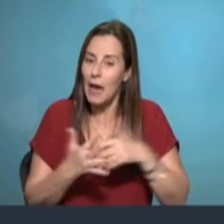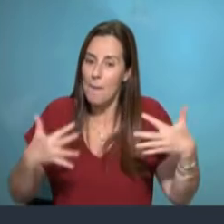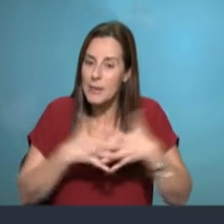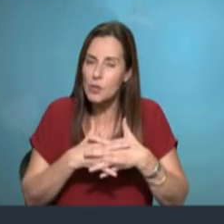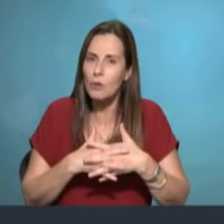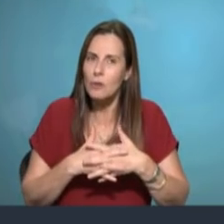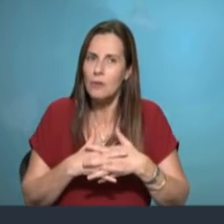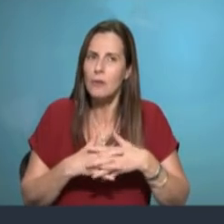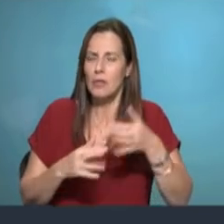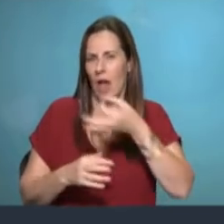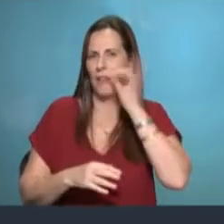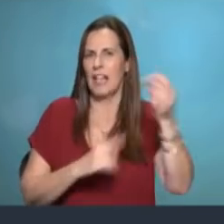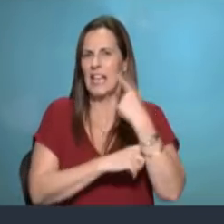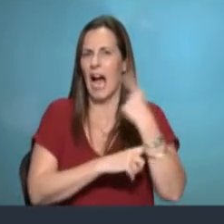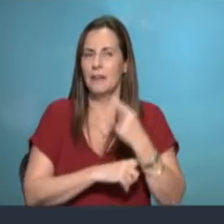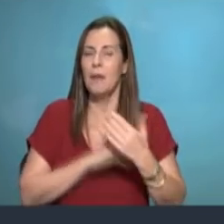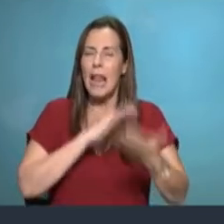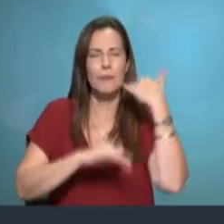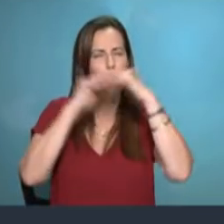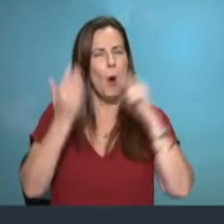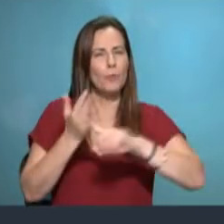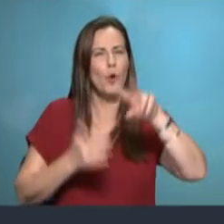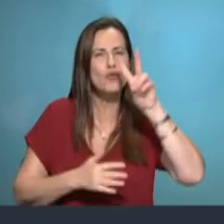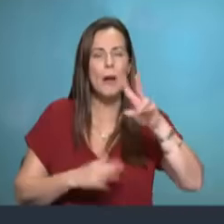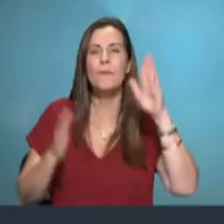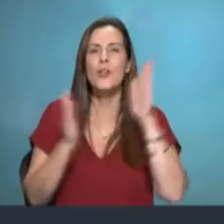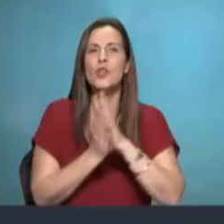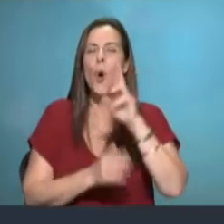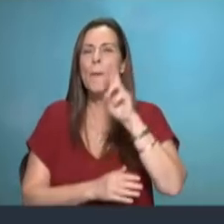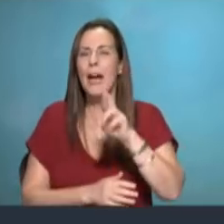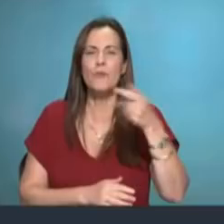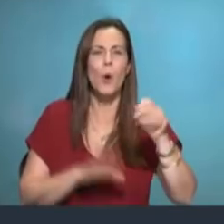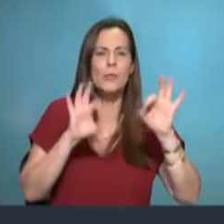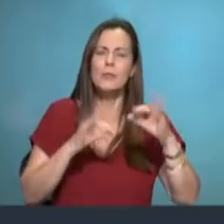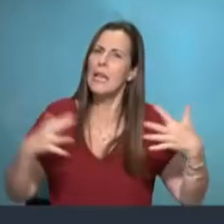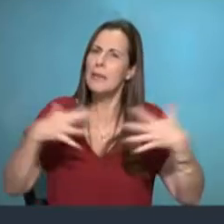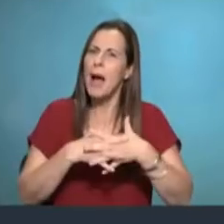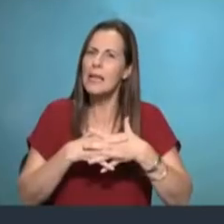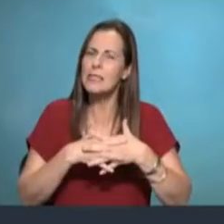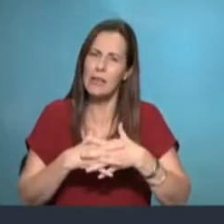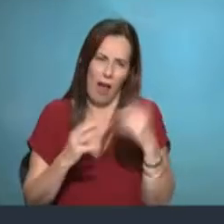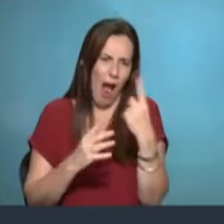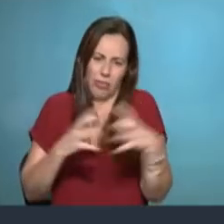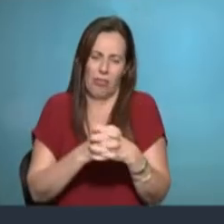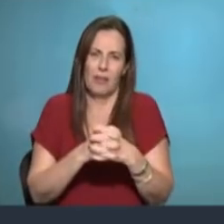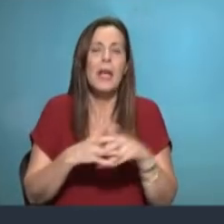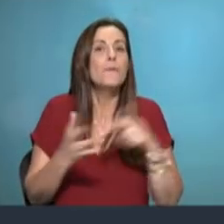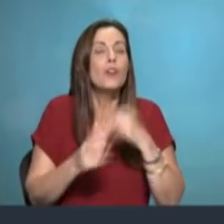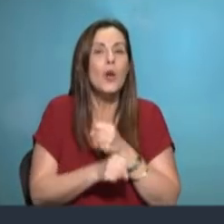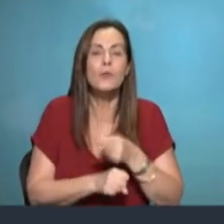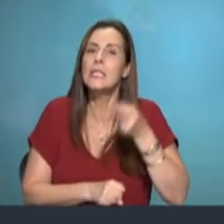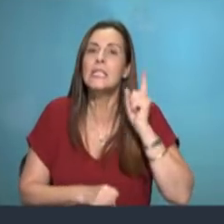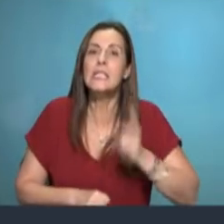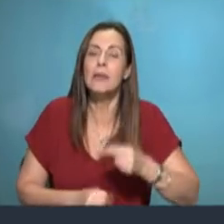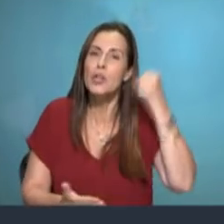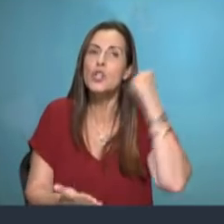תוצאה צרכנית טובה יותר. לפני פחות מחודשיים ביקשו ברשת ובערוץ 10 להתמזג לערוץ 1. כדי לעשות זאת, הם היו צריכים